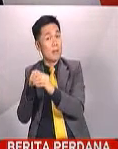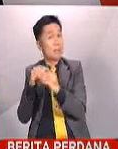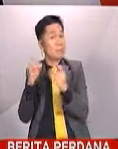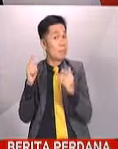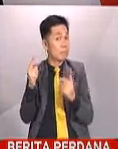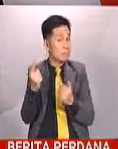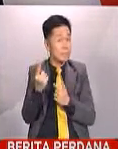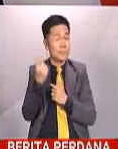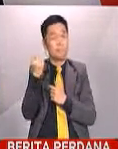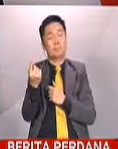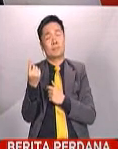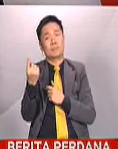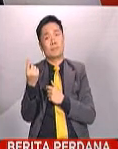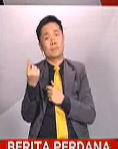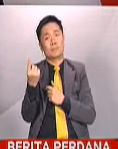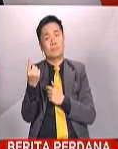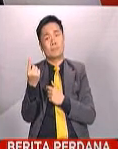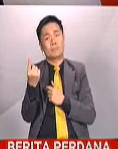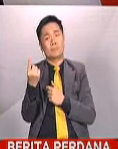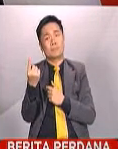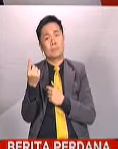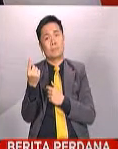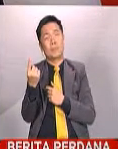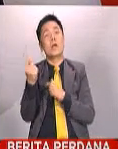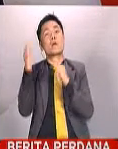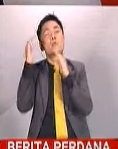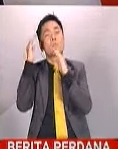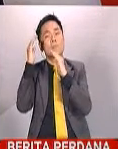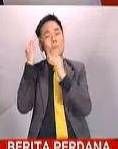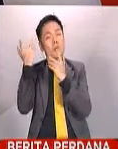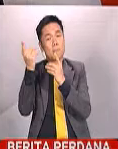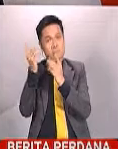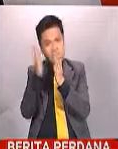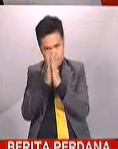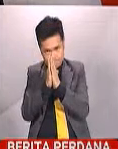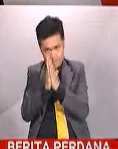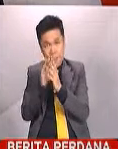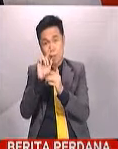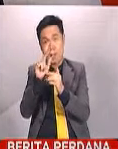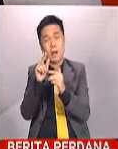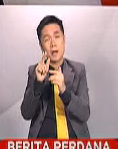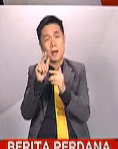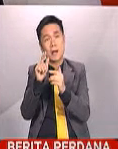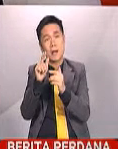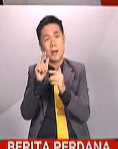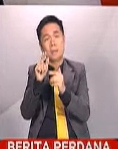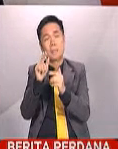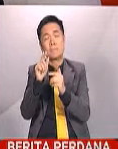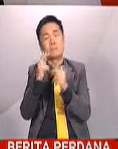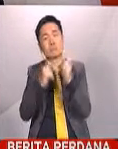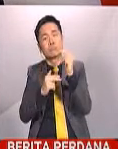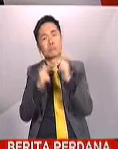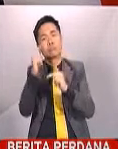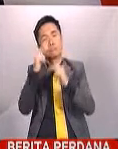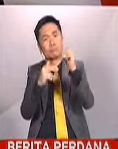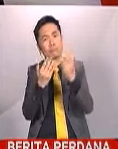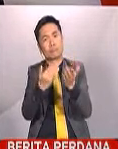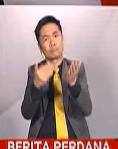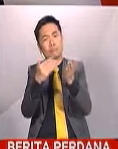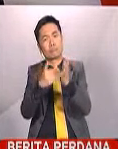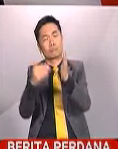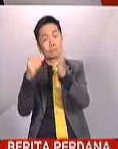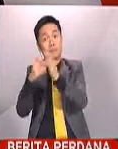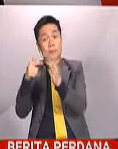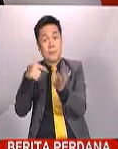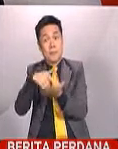Cumanya MSN meminta supaya kita mengambil pendekatan untuk rebuild pada